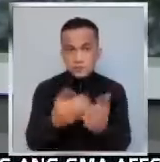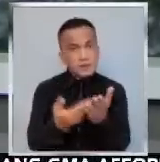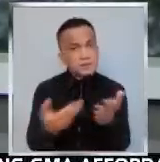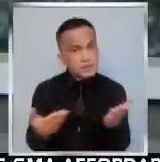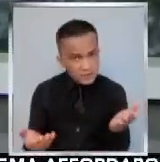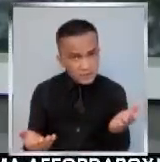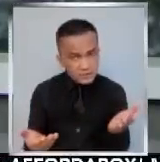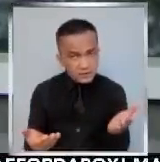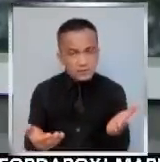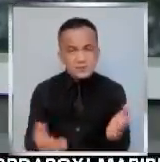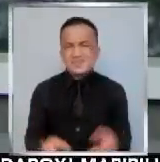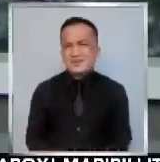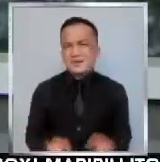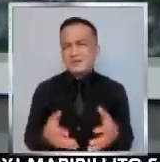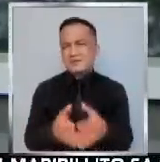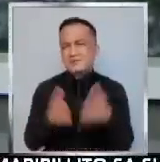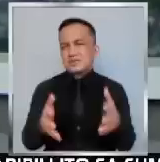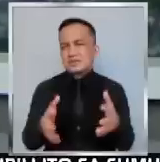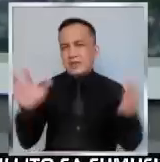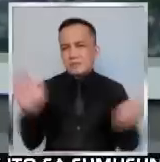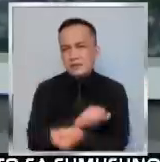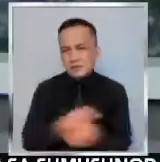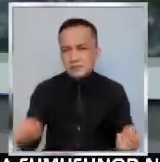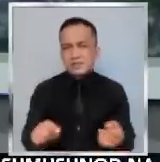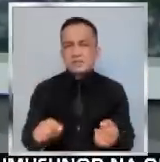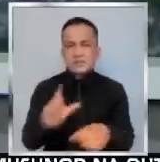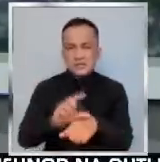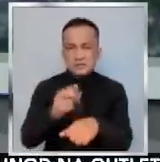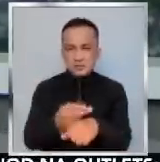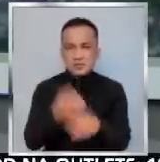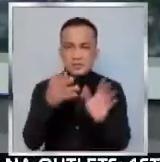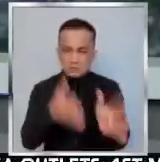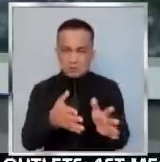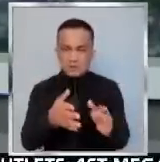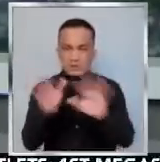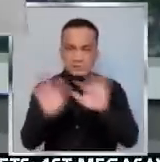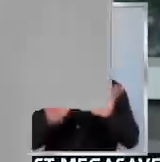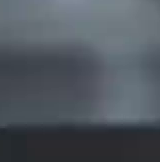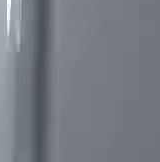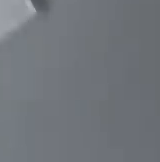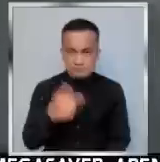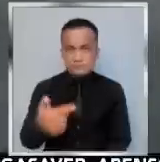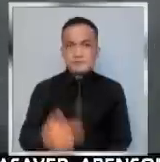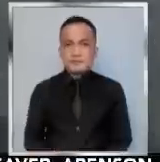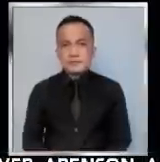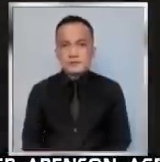malaking dagok din sa kabuhayan ang iniwan ng bagyo. Diyan tumutok si Dano Tingkungko.